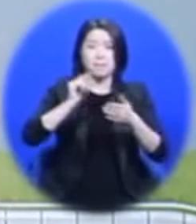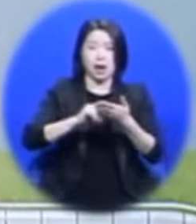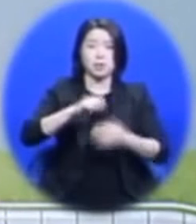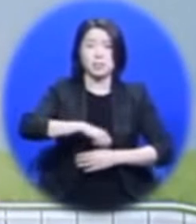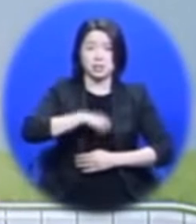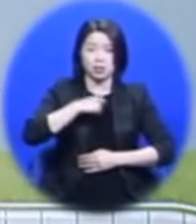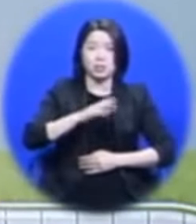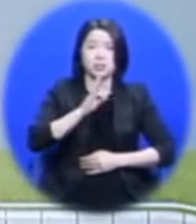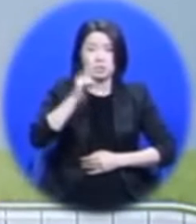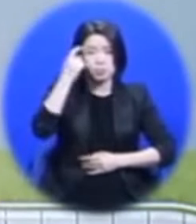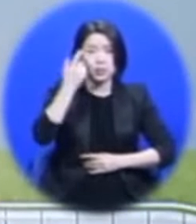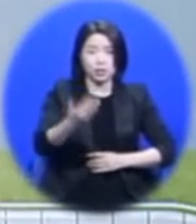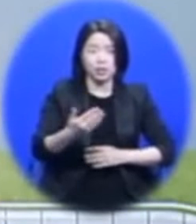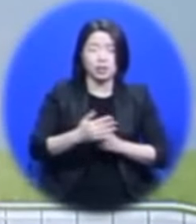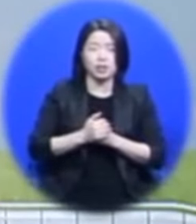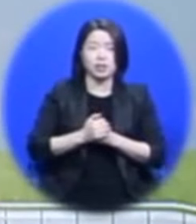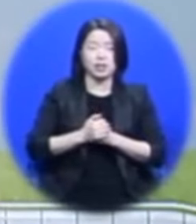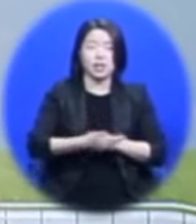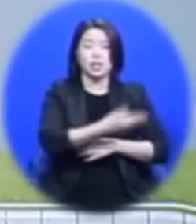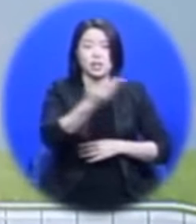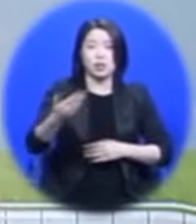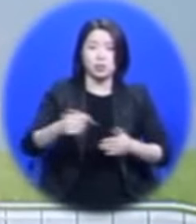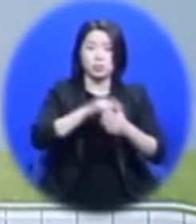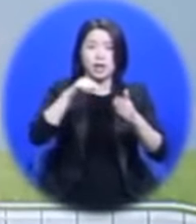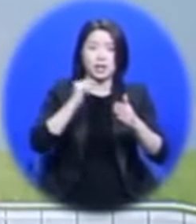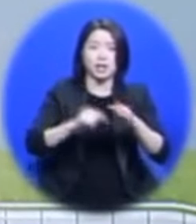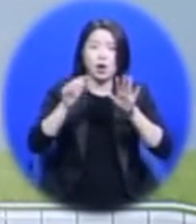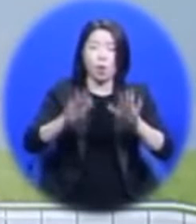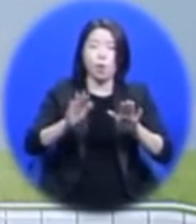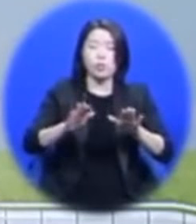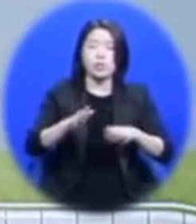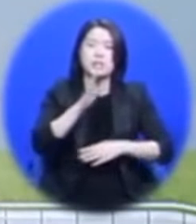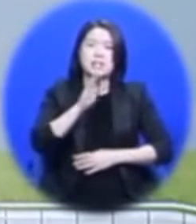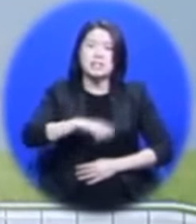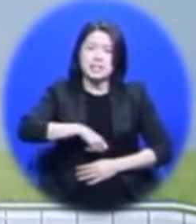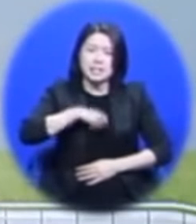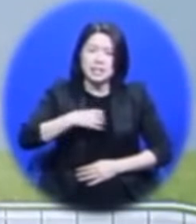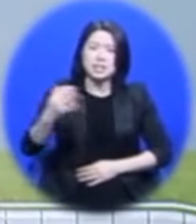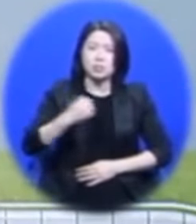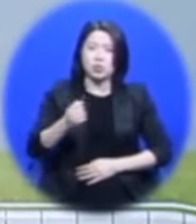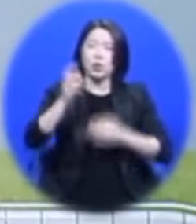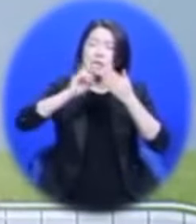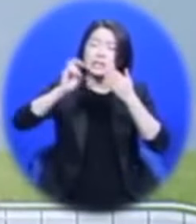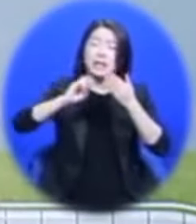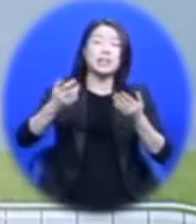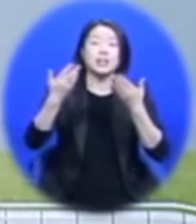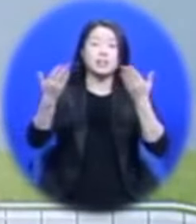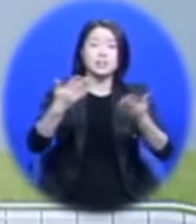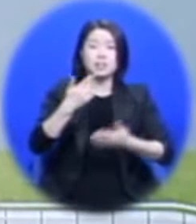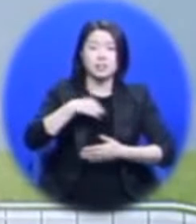정직하신가요? 여러분 안에는 오늘 진심으로 찬양이 있습니까?